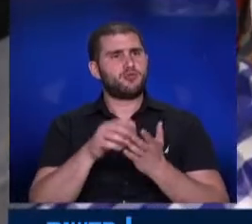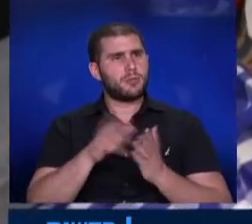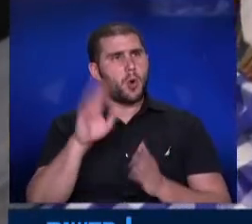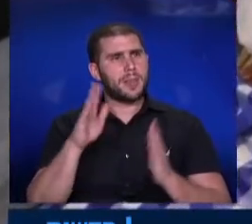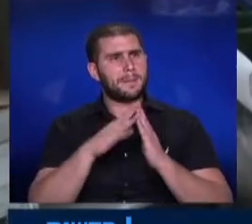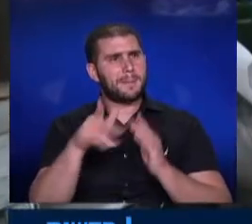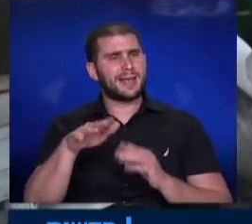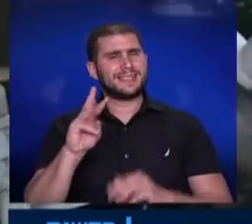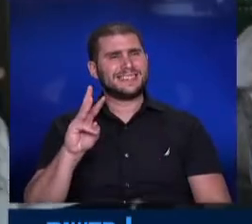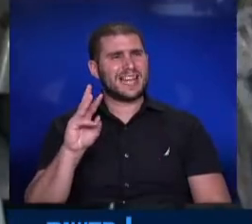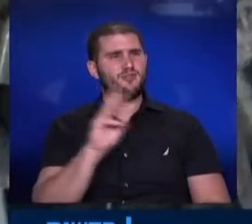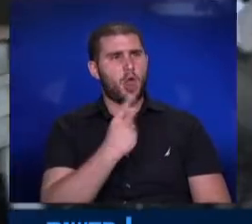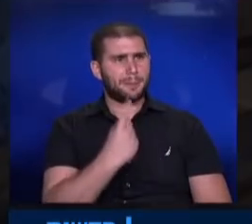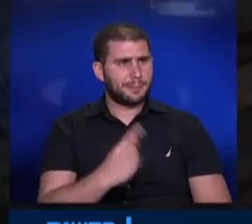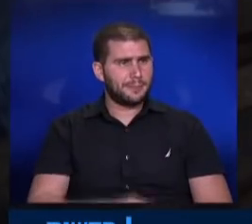בית בסגב שלום.